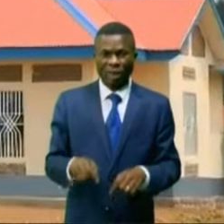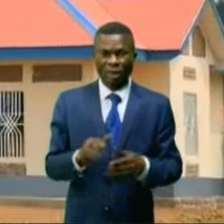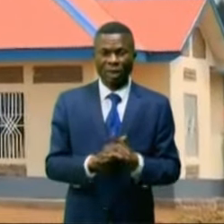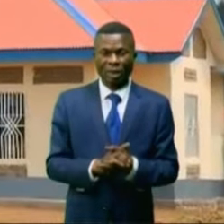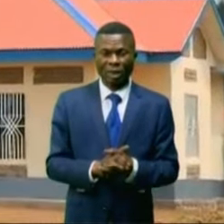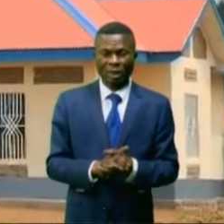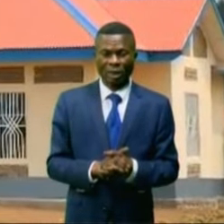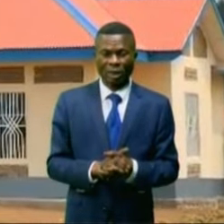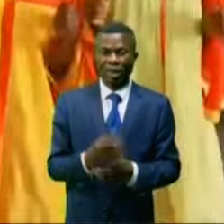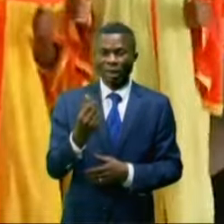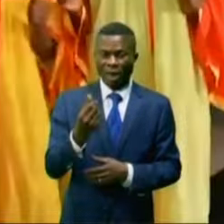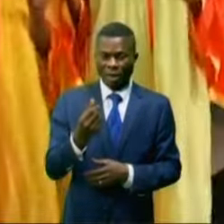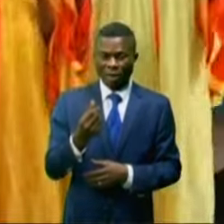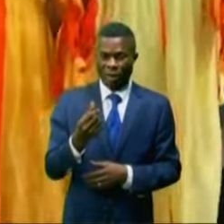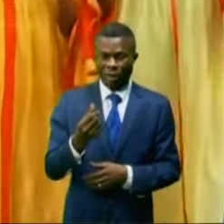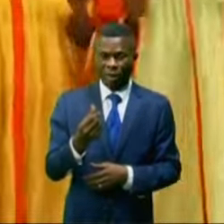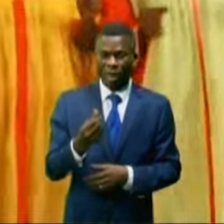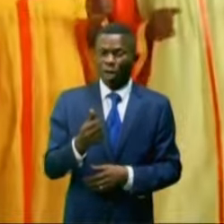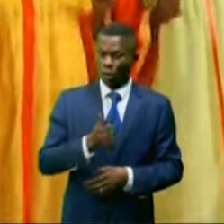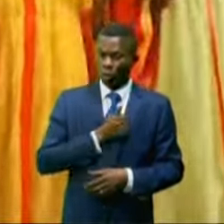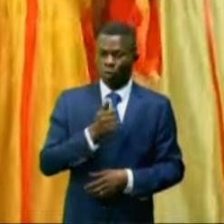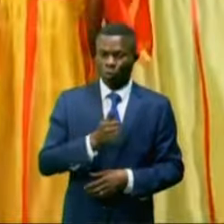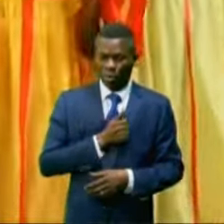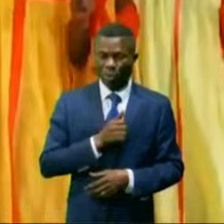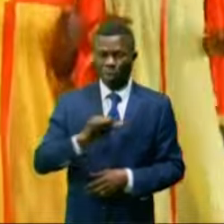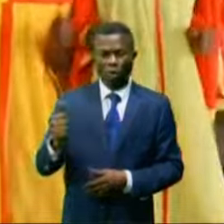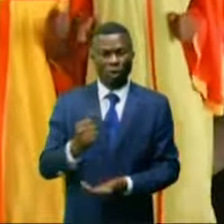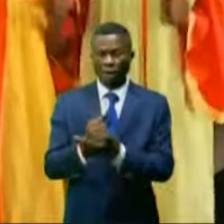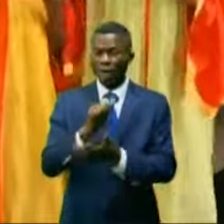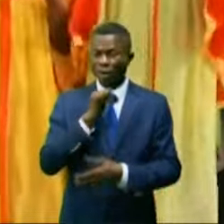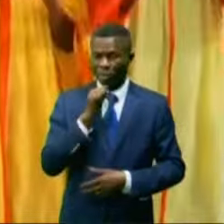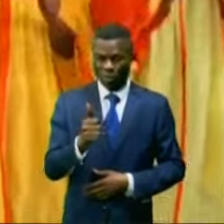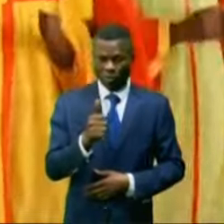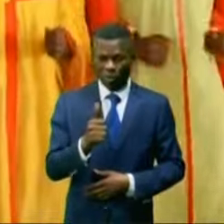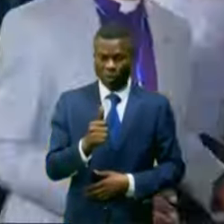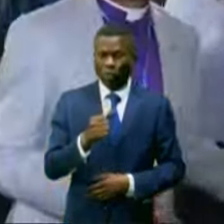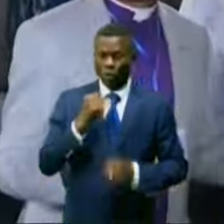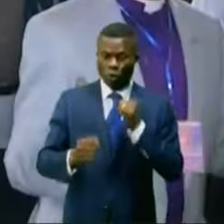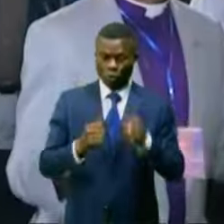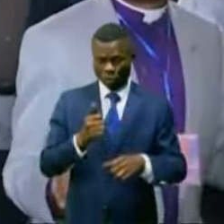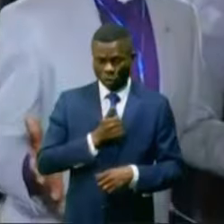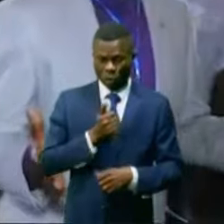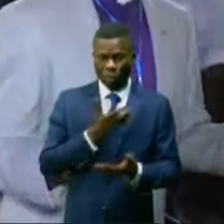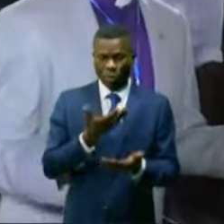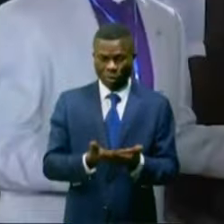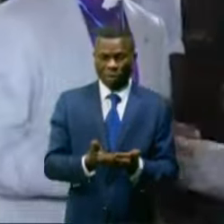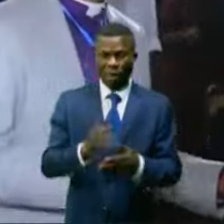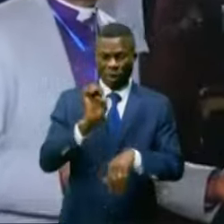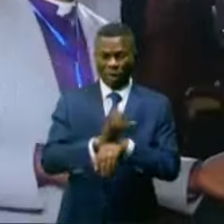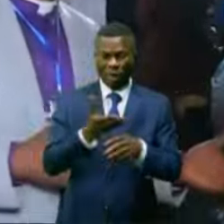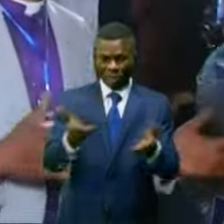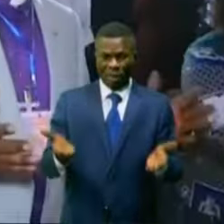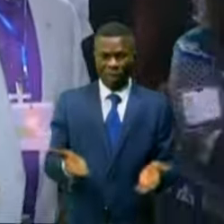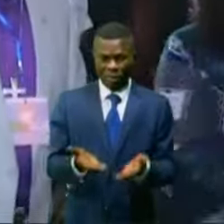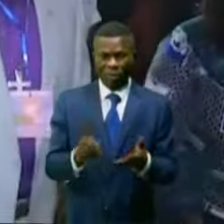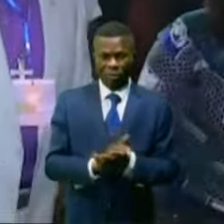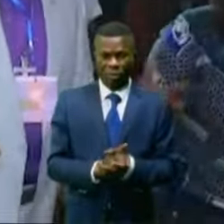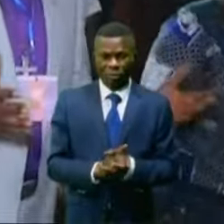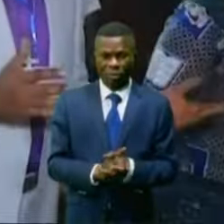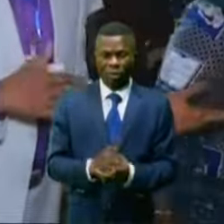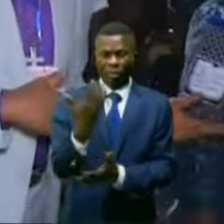sans financement, mais avec nos efforts locaux, la main de